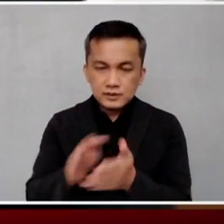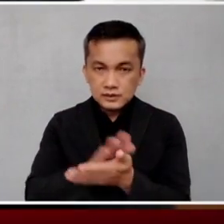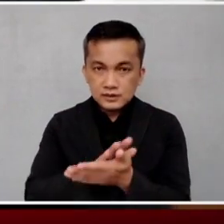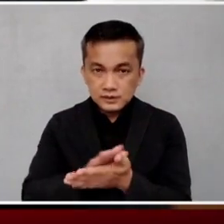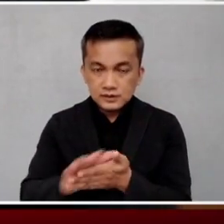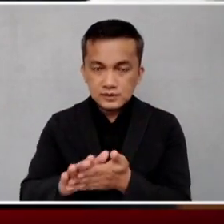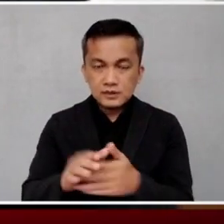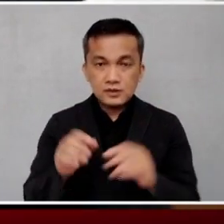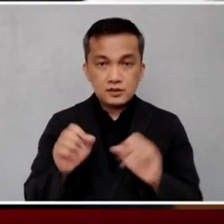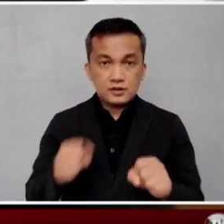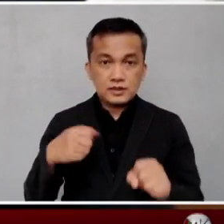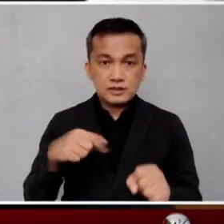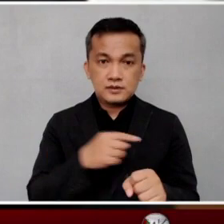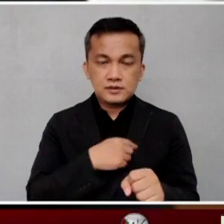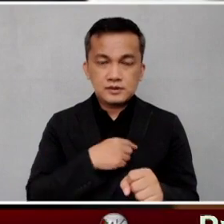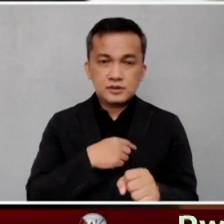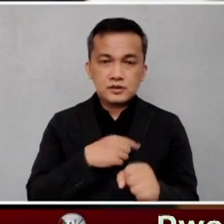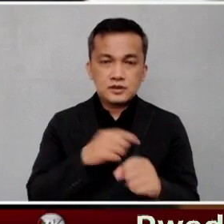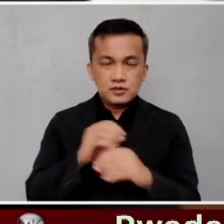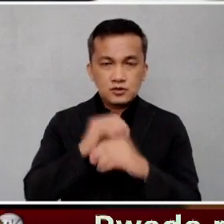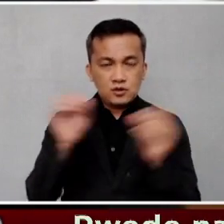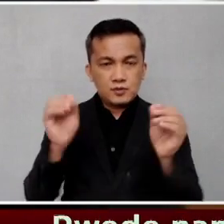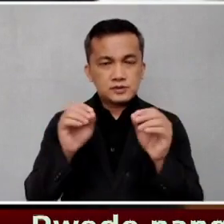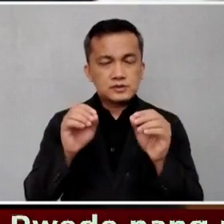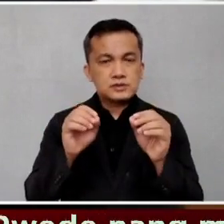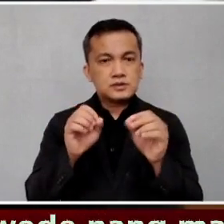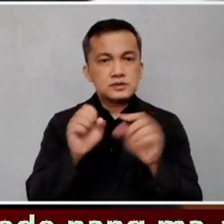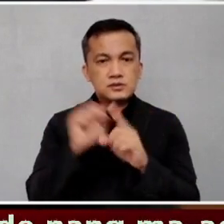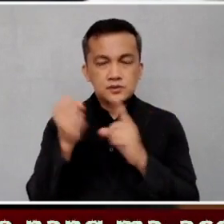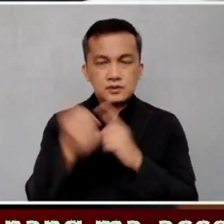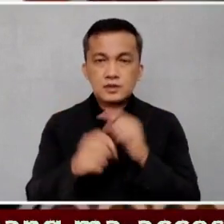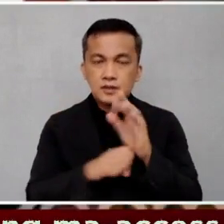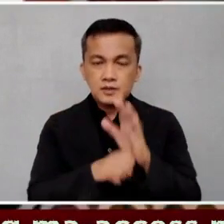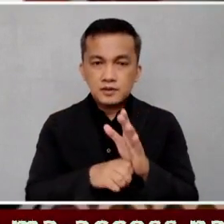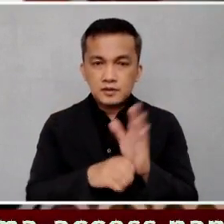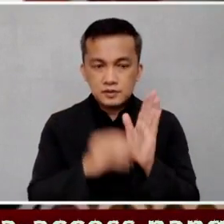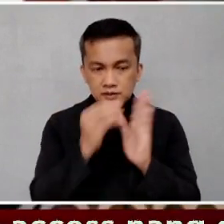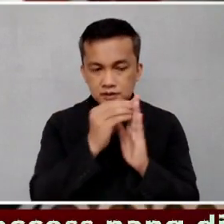na obvious mistakes. For example, nakasulat